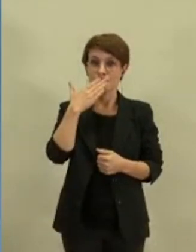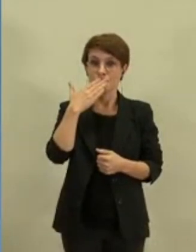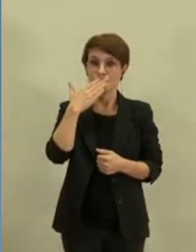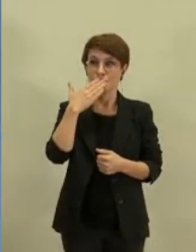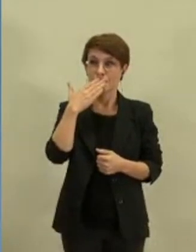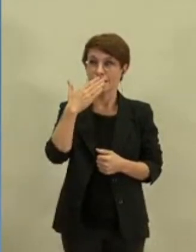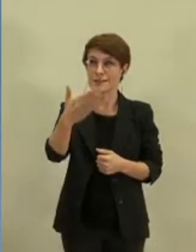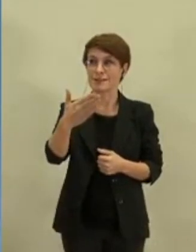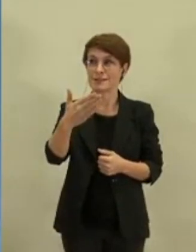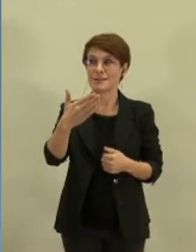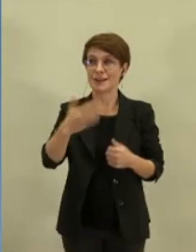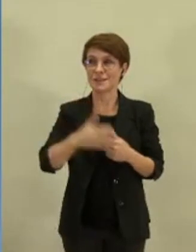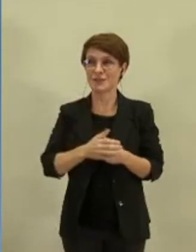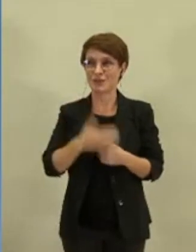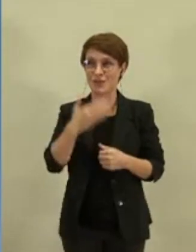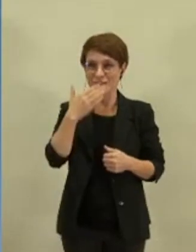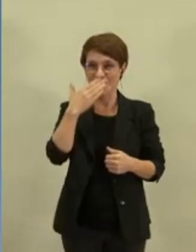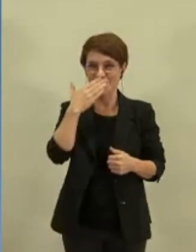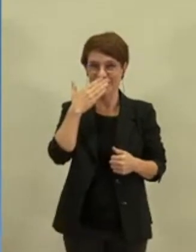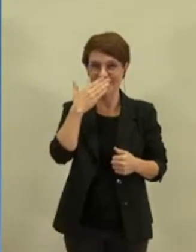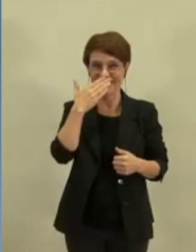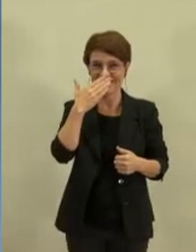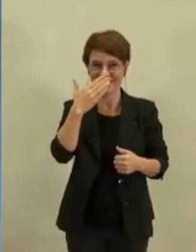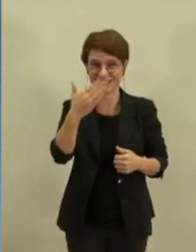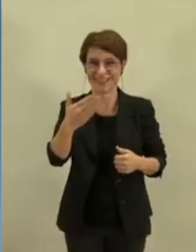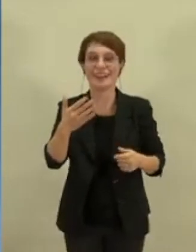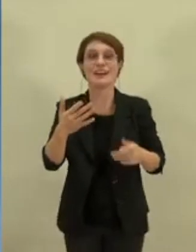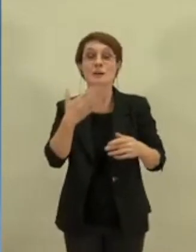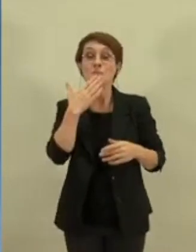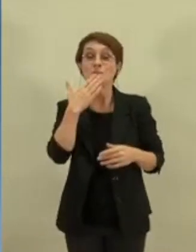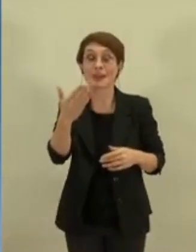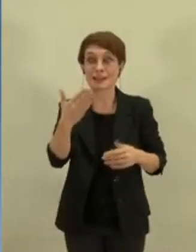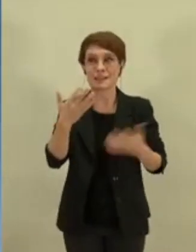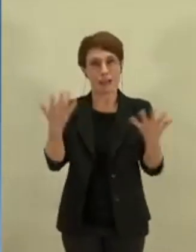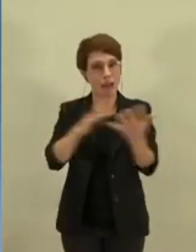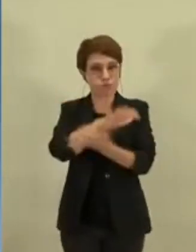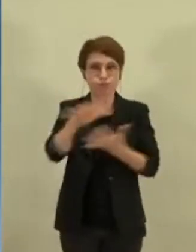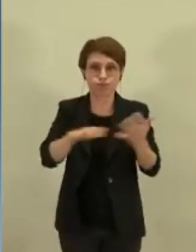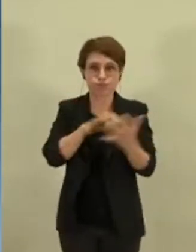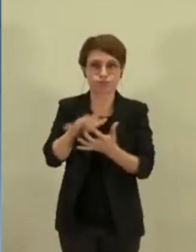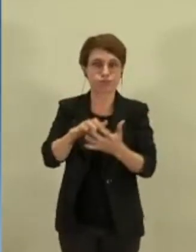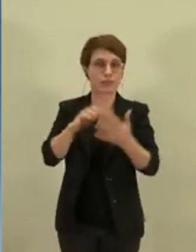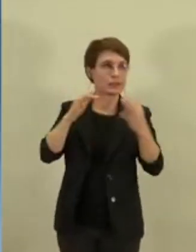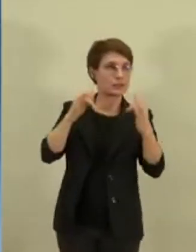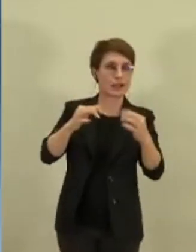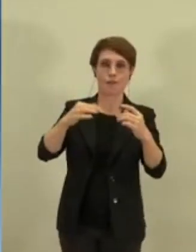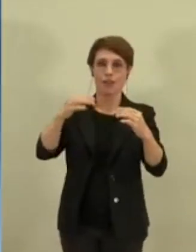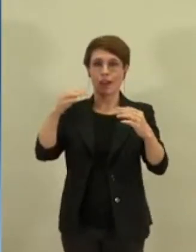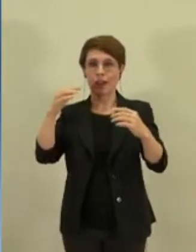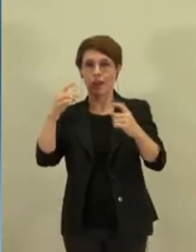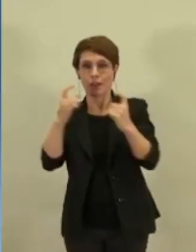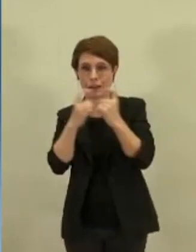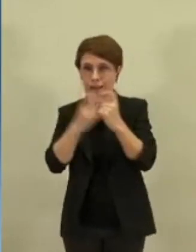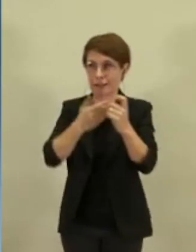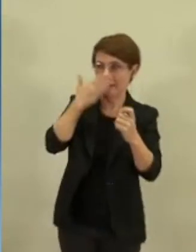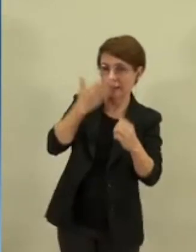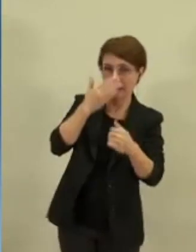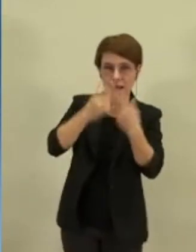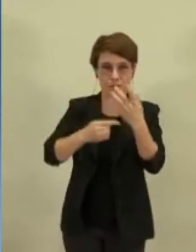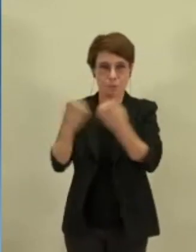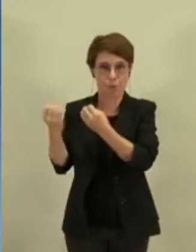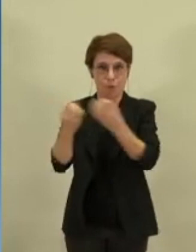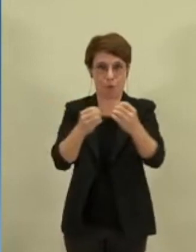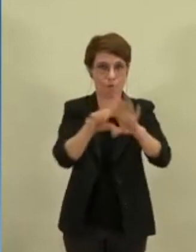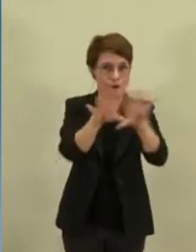La crise énergétique a des conséquences douloureuses pour les ménages, pour les entreprises, l'économie et la qualité de vie des citoyens.